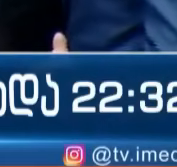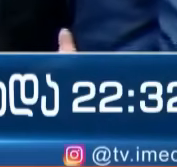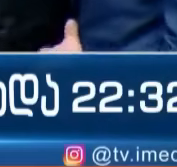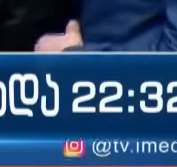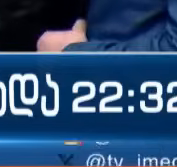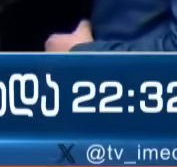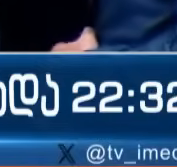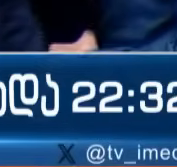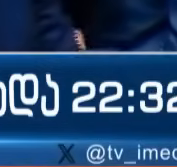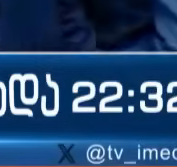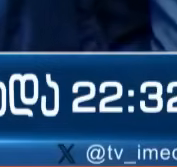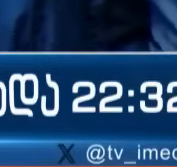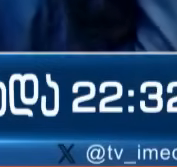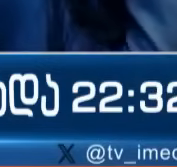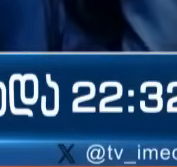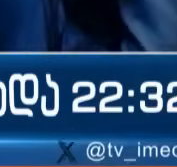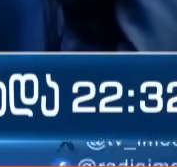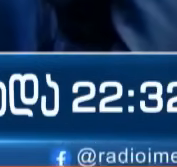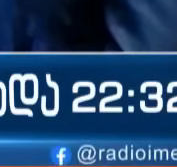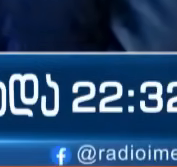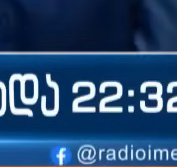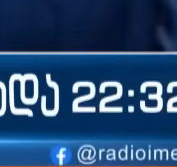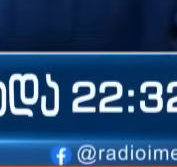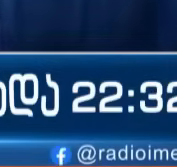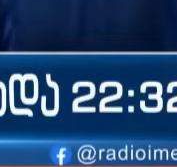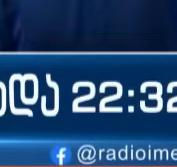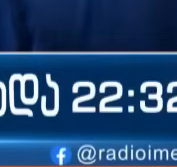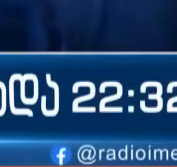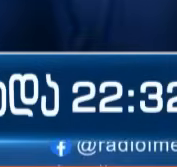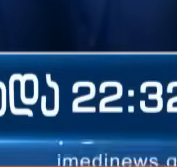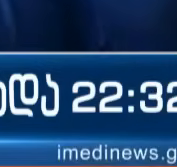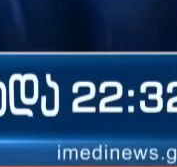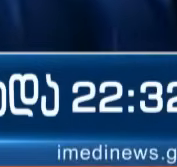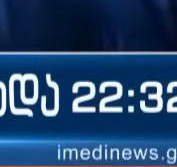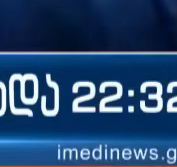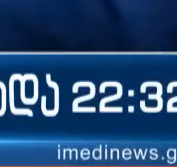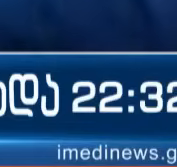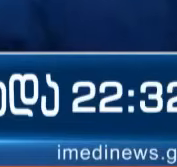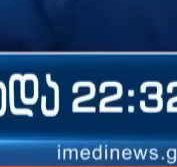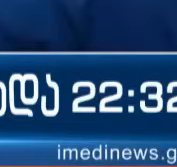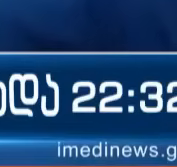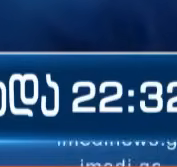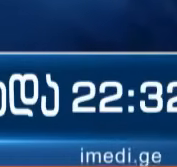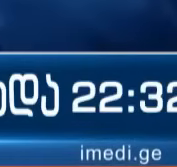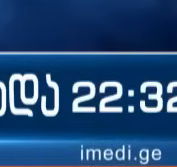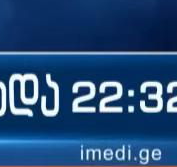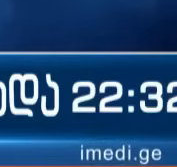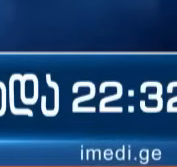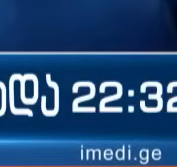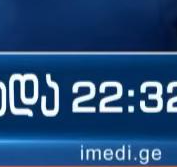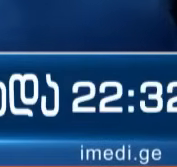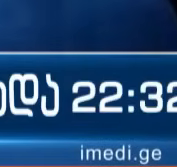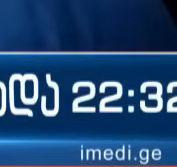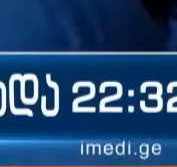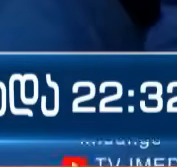gundis წარმომადგენლებს რომლებიც ულოცავენ Irakli Kobakhidzes ამ ახალ პოზიციას ისტოვებს საკანონმდებლო ორგანოს ხანგრძლივი